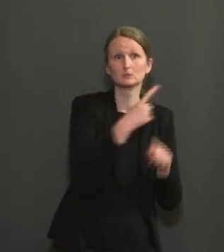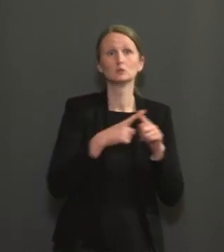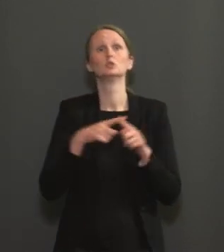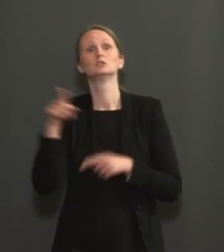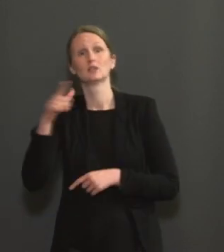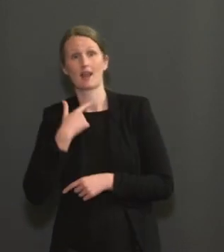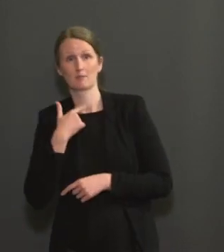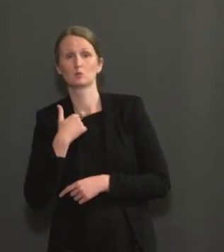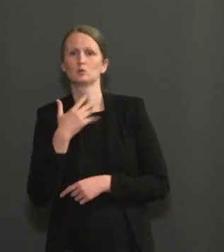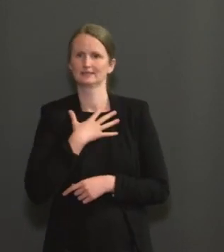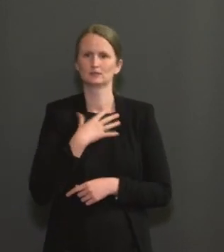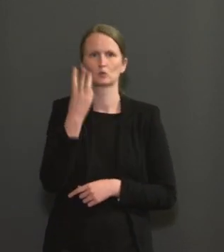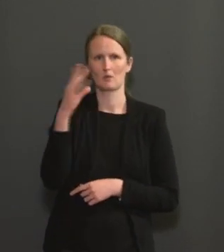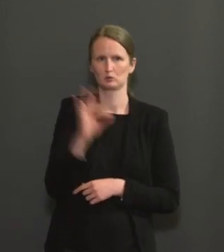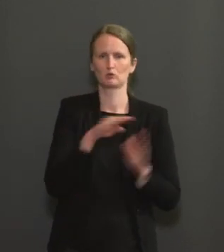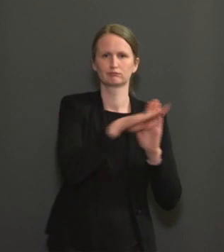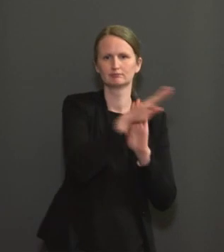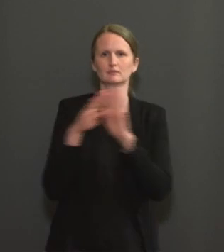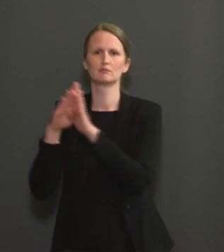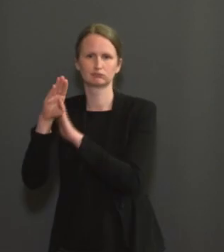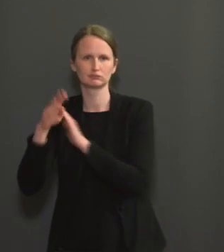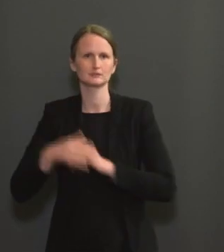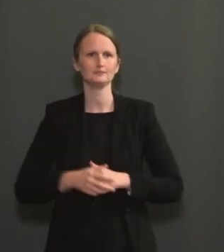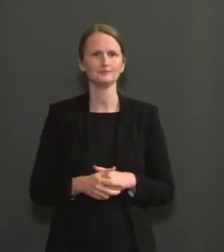nous amène à avoir actuellement au total en Belgique